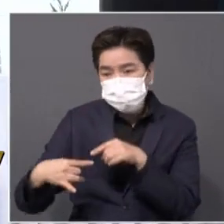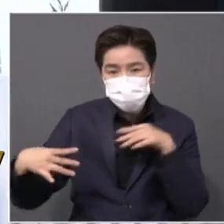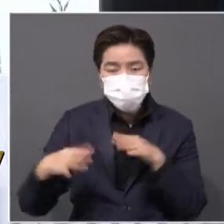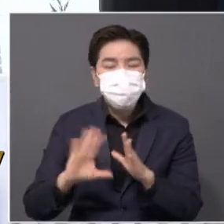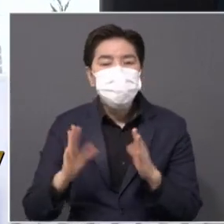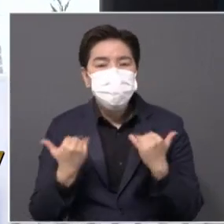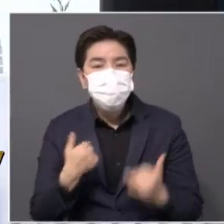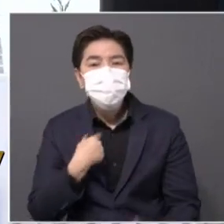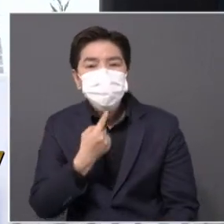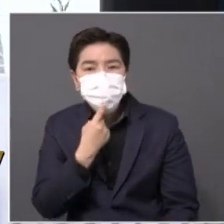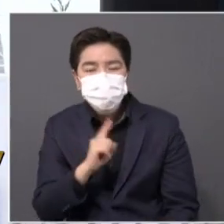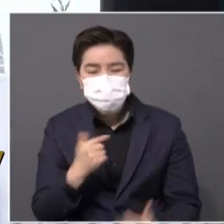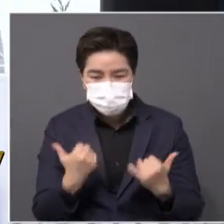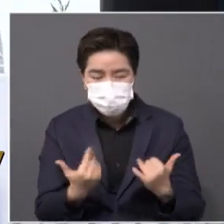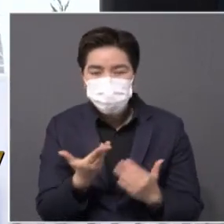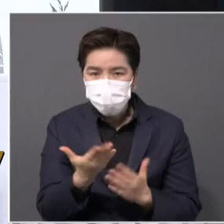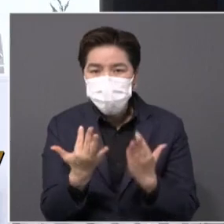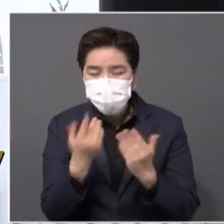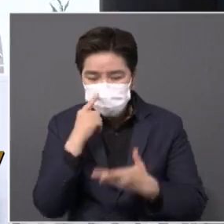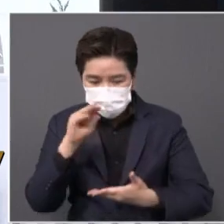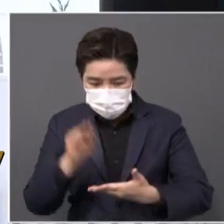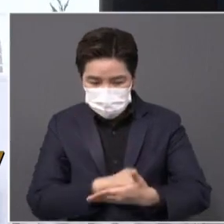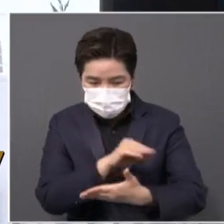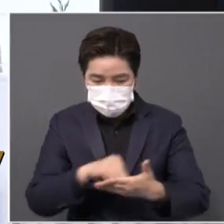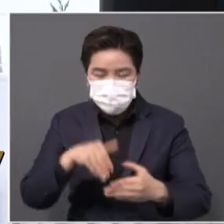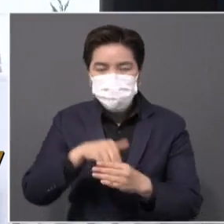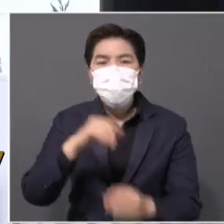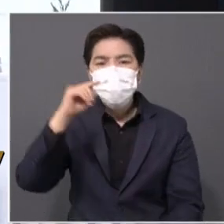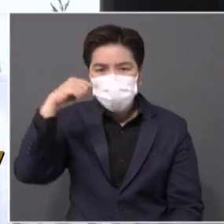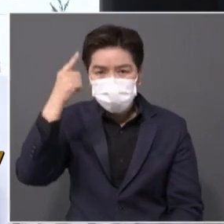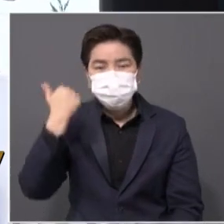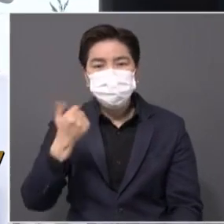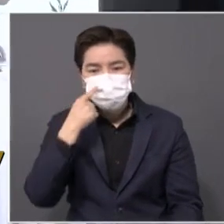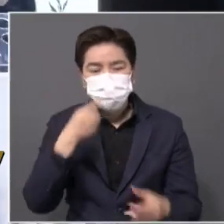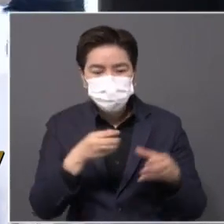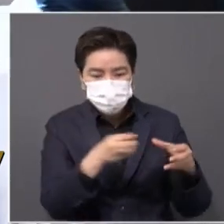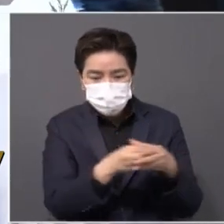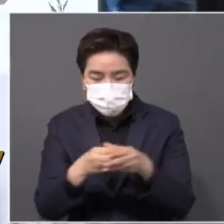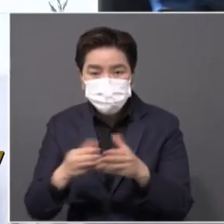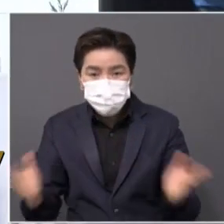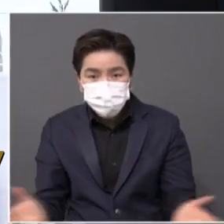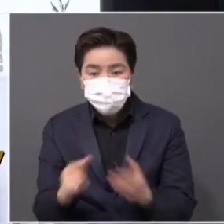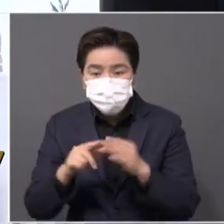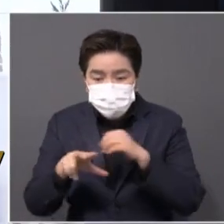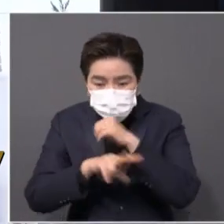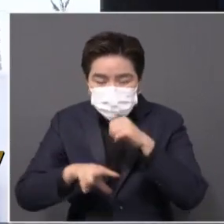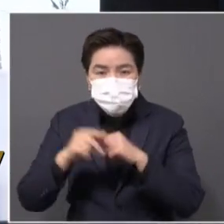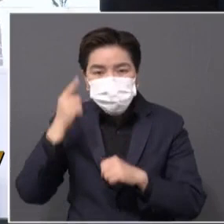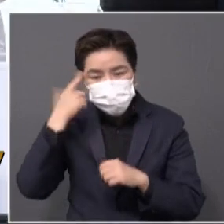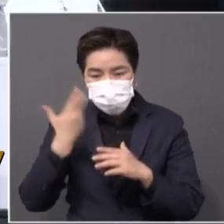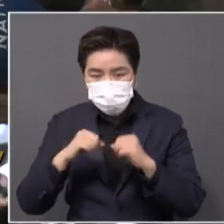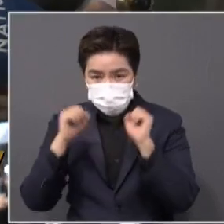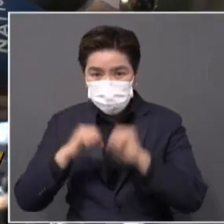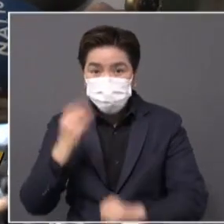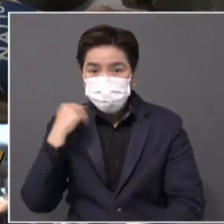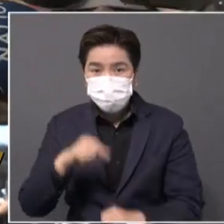คุณ assignกล่าวแบบนี้ขอให้รอผลการเลือกตั้งก่อนแล้วกันนะครับยืนยันว่าทุกพรรคที่สนับสนุนกัญชาเพราะชาว